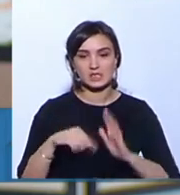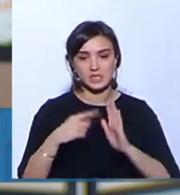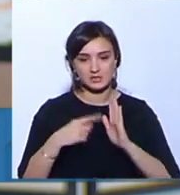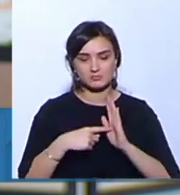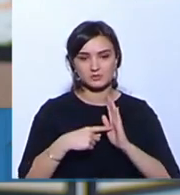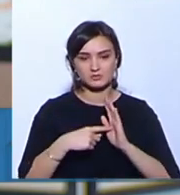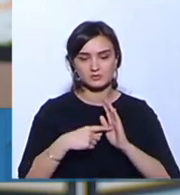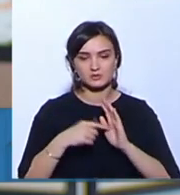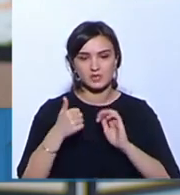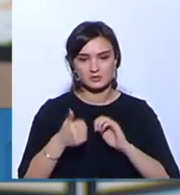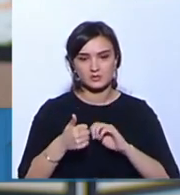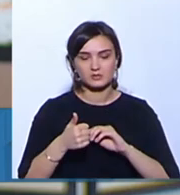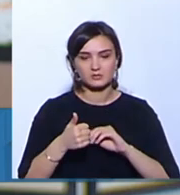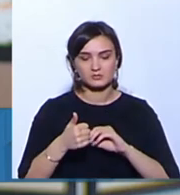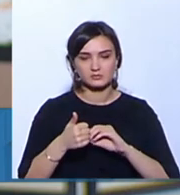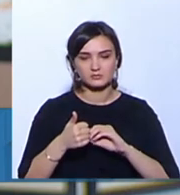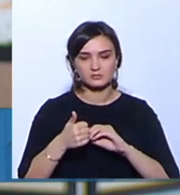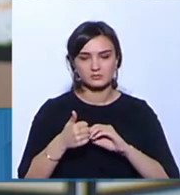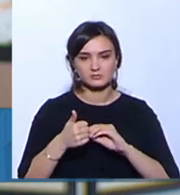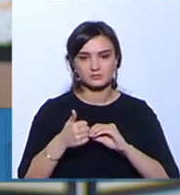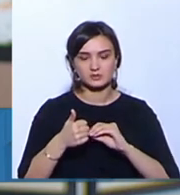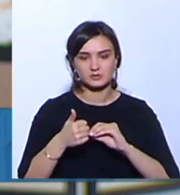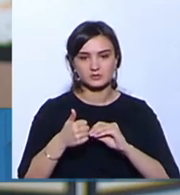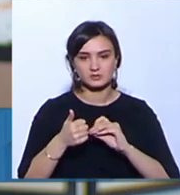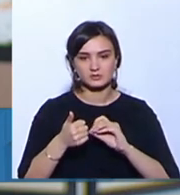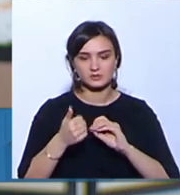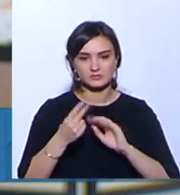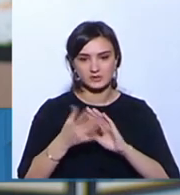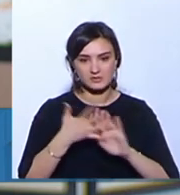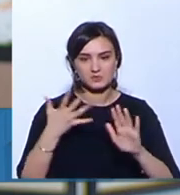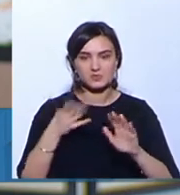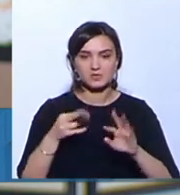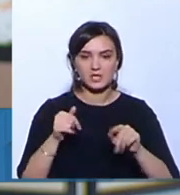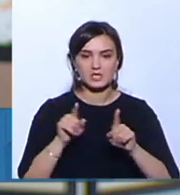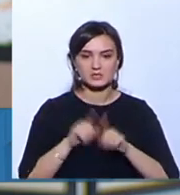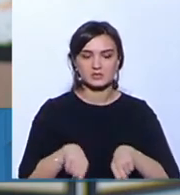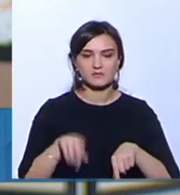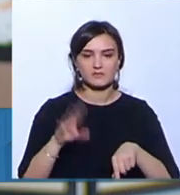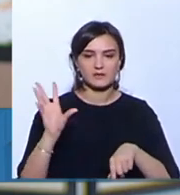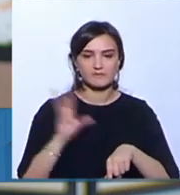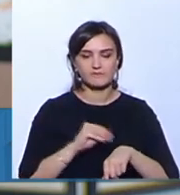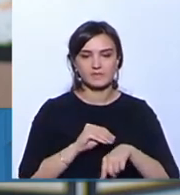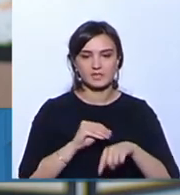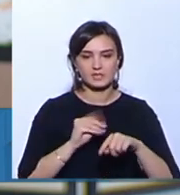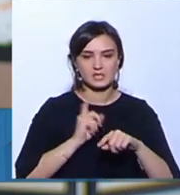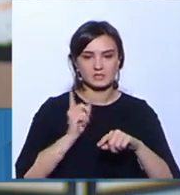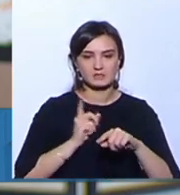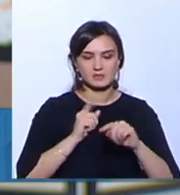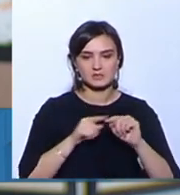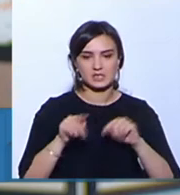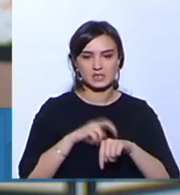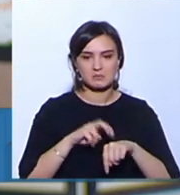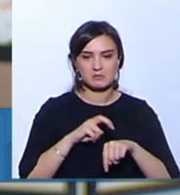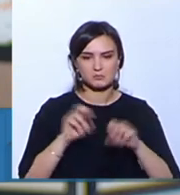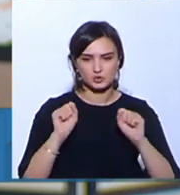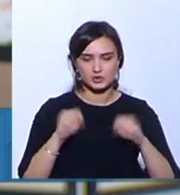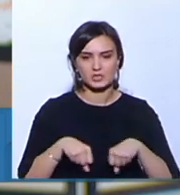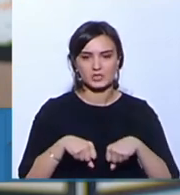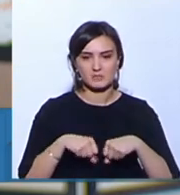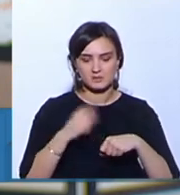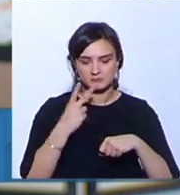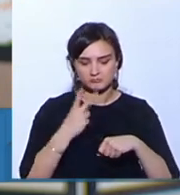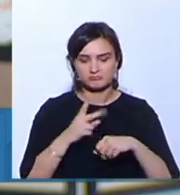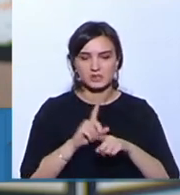საკითხებს კარგად ჩაუღრმავდებიან ხოლმე, ასევე ყველა დარგის ექიმები შეიძლება